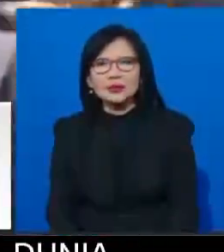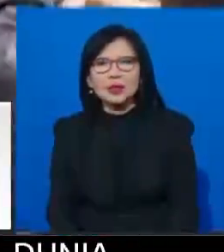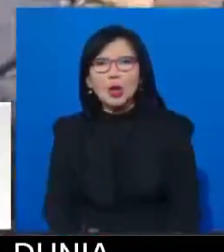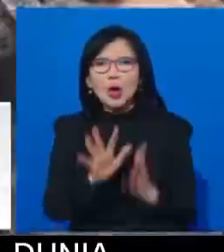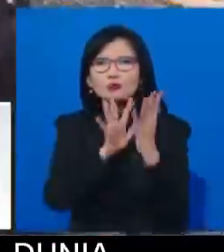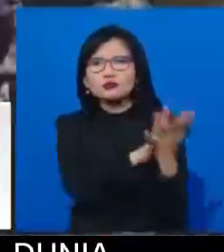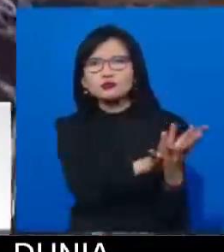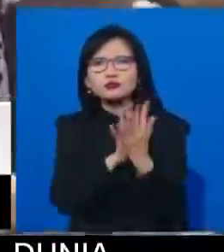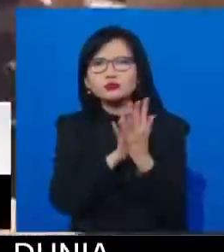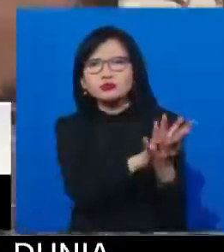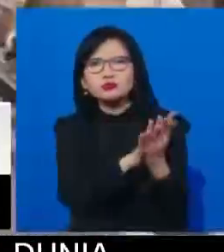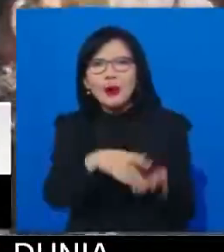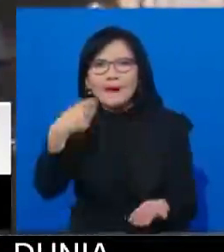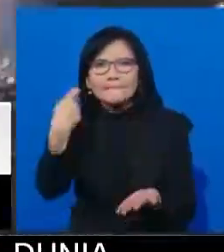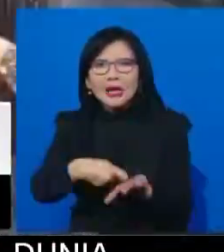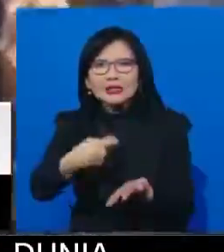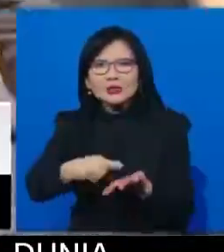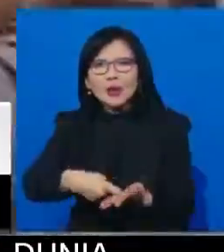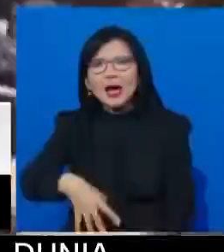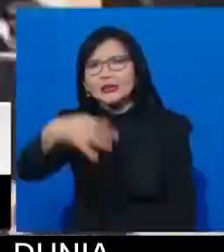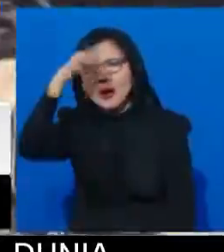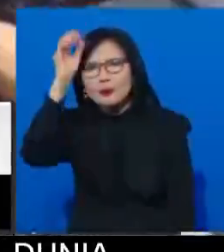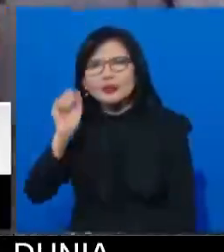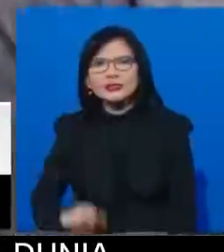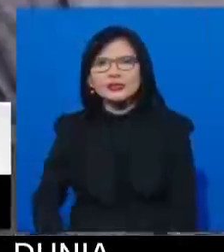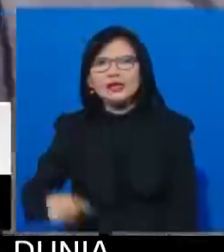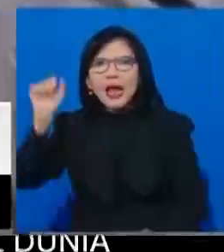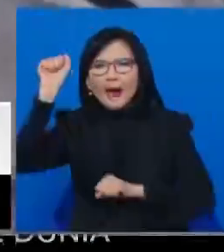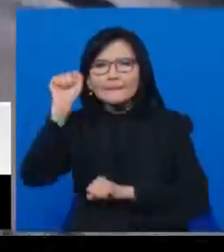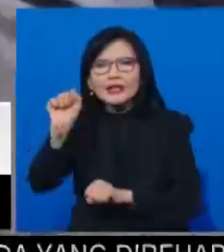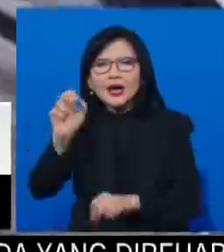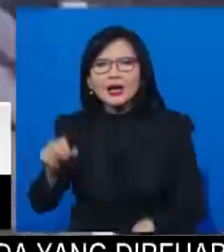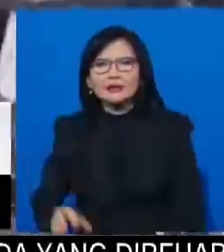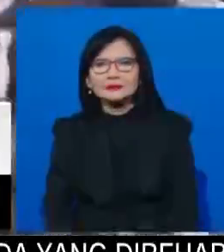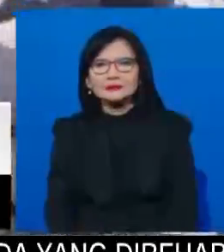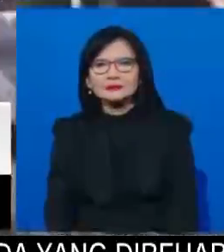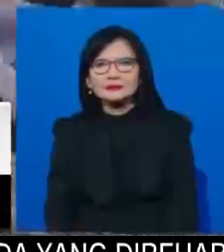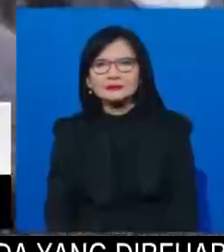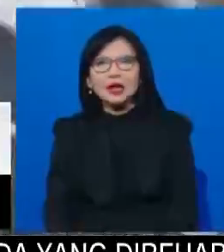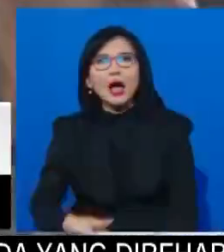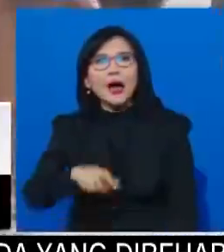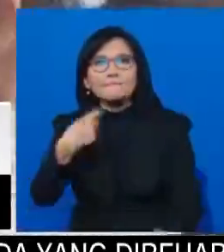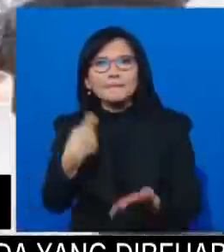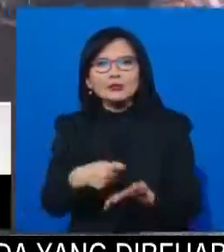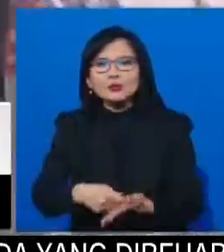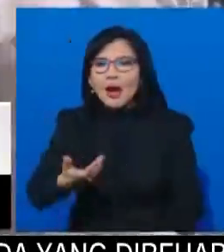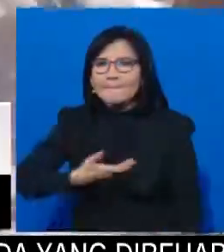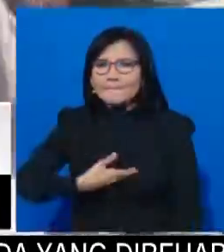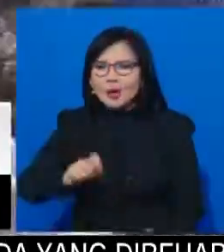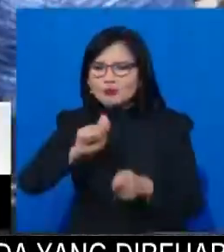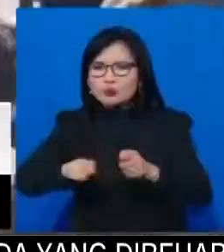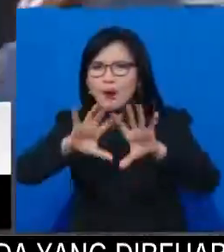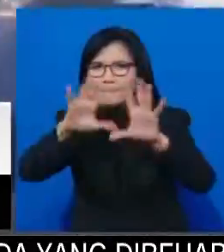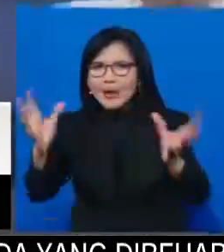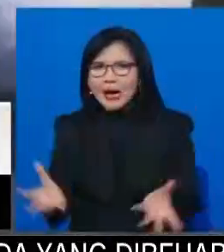Aksi saling dorong antara mahasiswa dan aparat Polres Pinrang, Sulawesi Selatan tak terhindarkan saat mahasiswa hendak membakar ban di